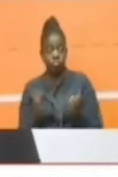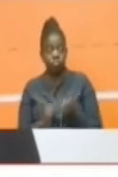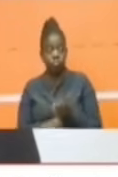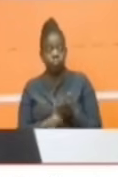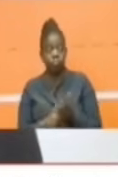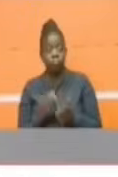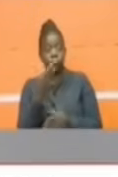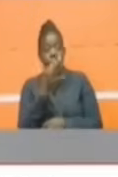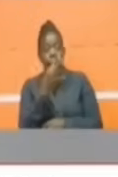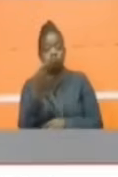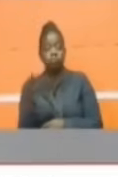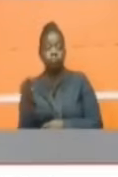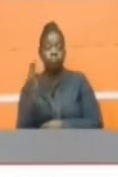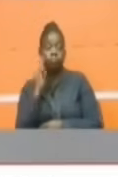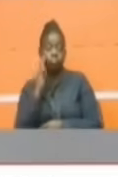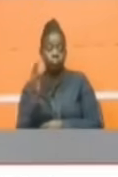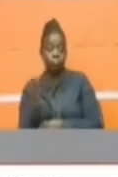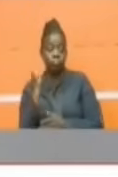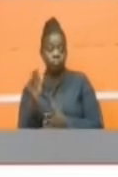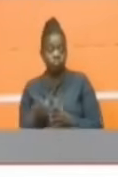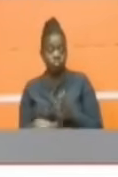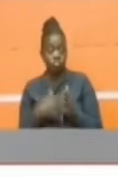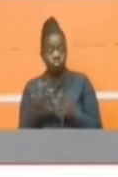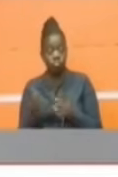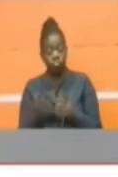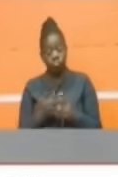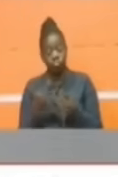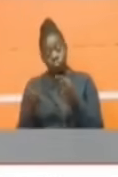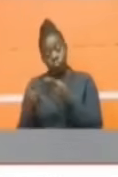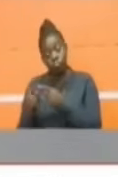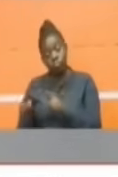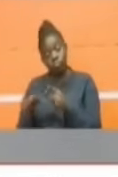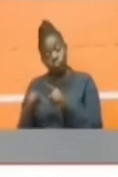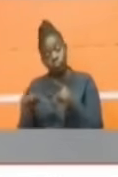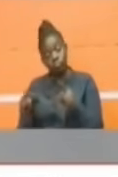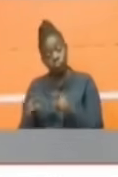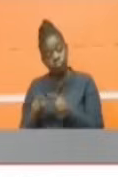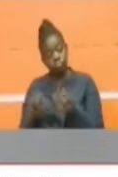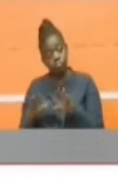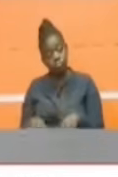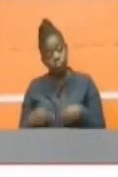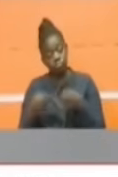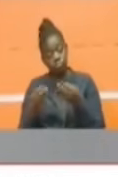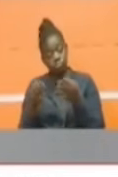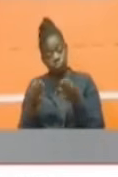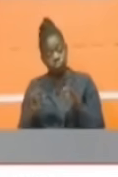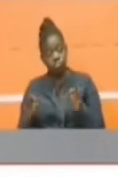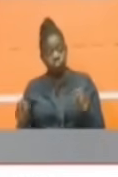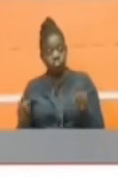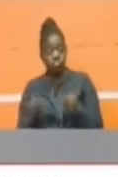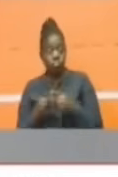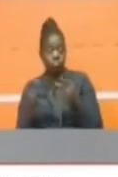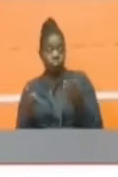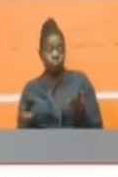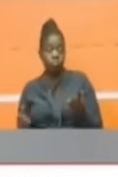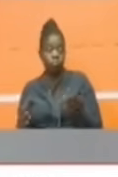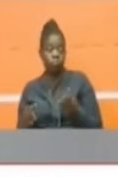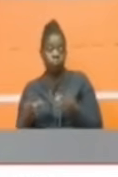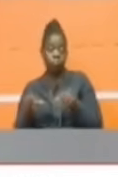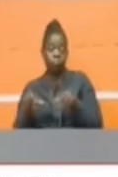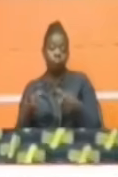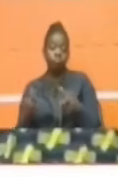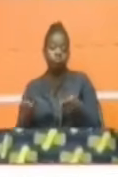bafuna miliyoni 3-3. Ennyimba zinaakwatibwa okuva mu kwaya ez'enjawulo zaakuweebwayo ku bwereere zizanyibwenga ku mikutu gya